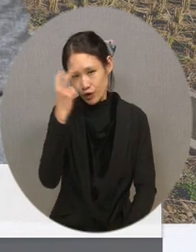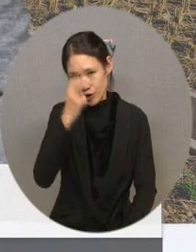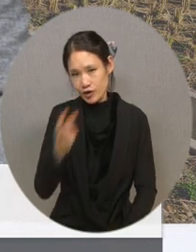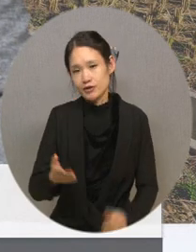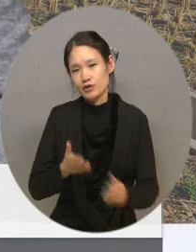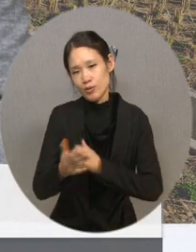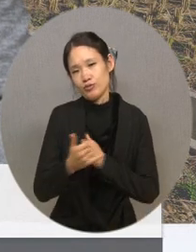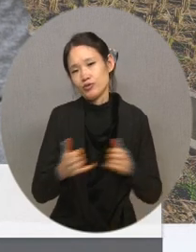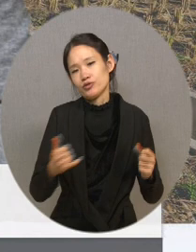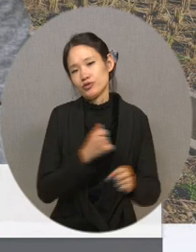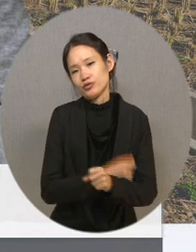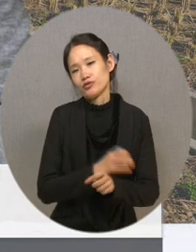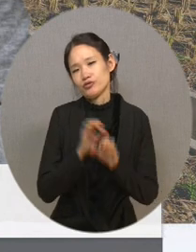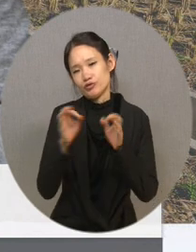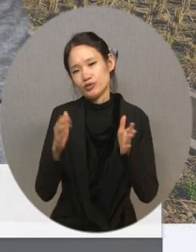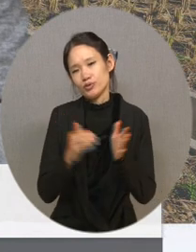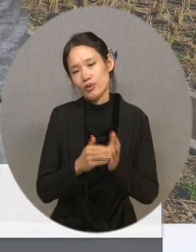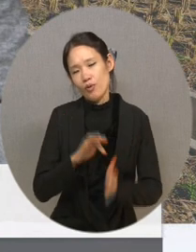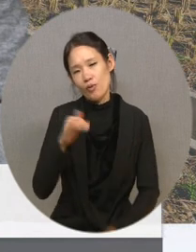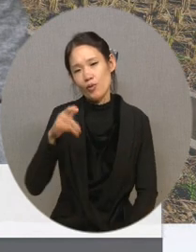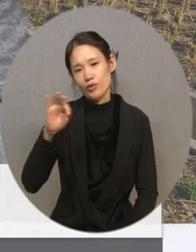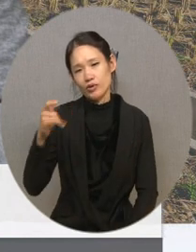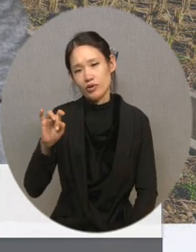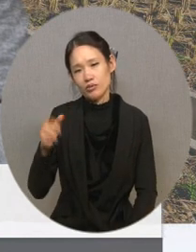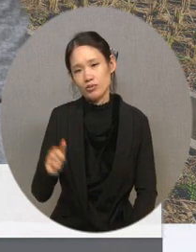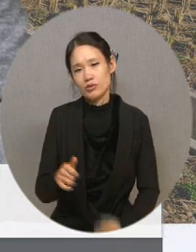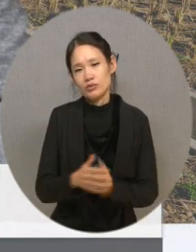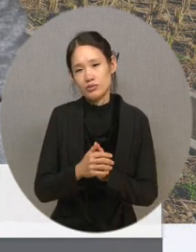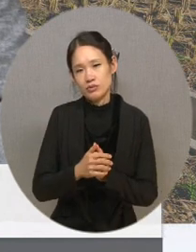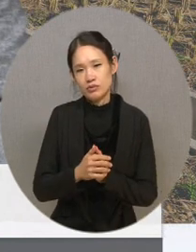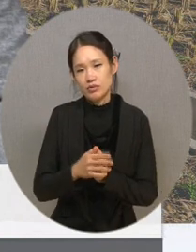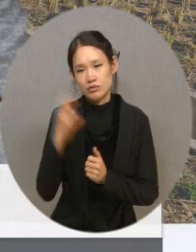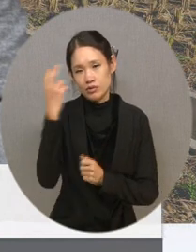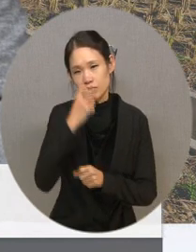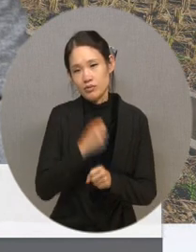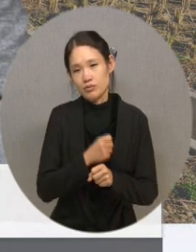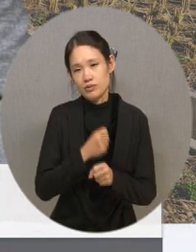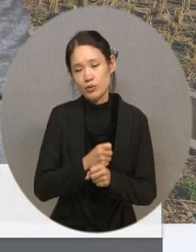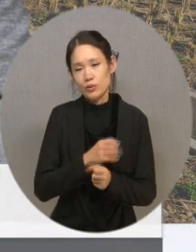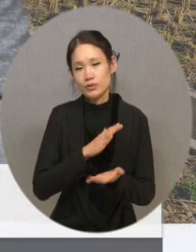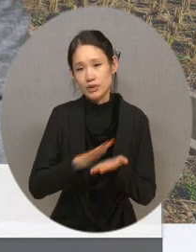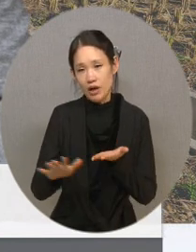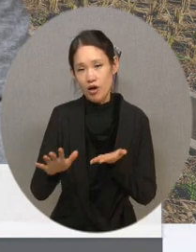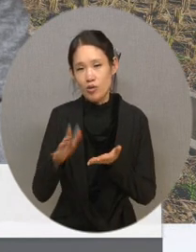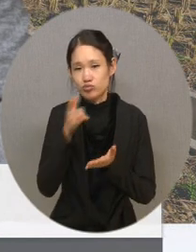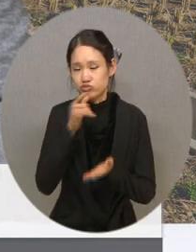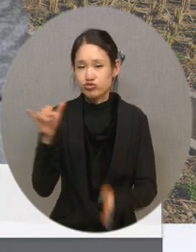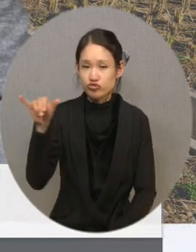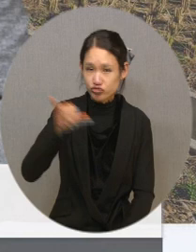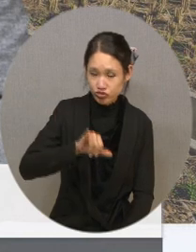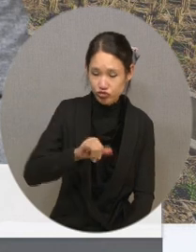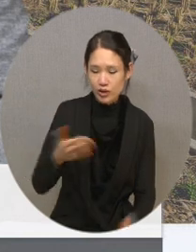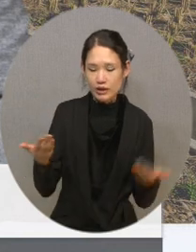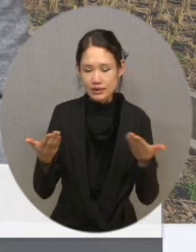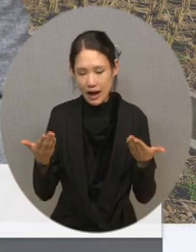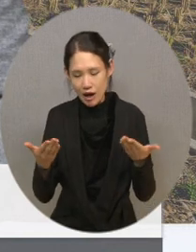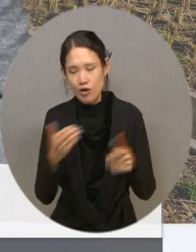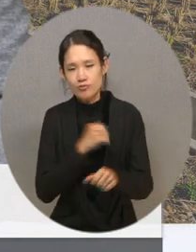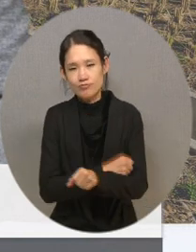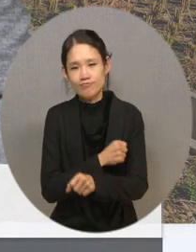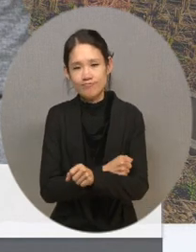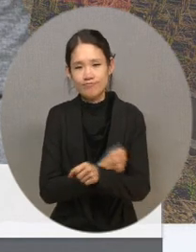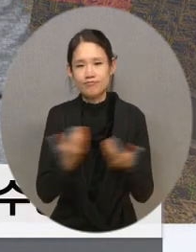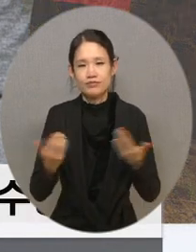투입해 고사목 제거 및 보식, 작감목 제거, 물주기 등 작업을 진행할 계획입니다.